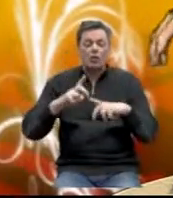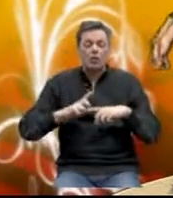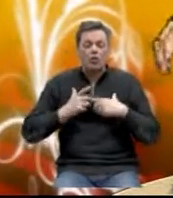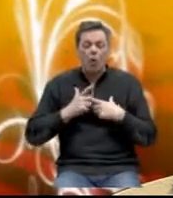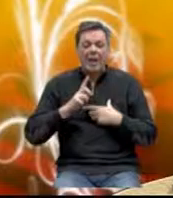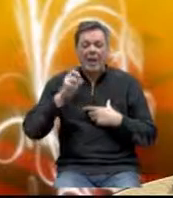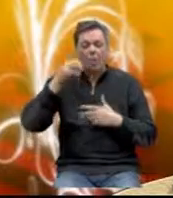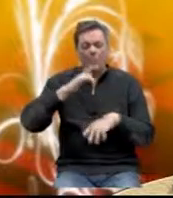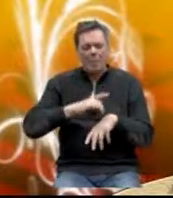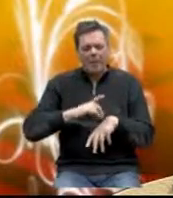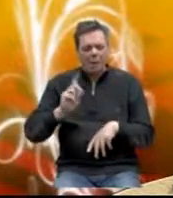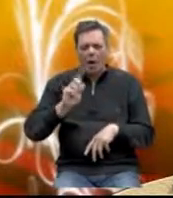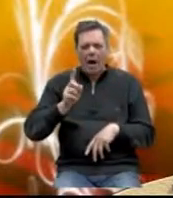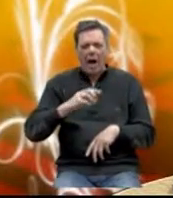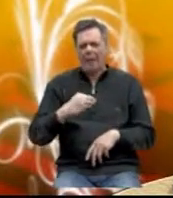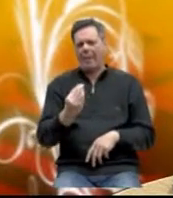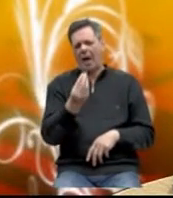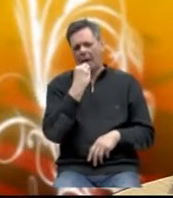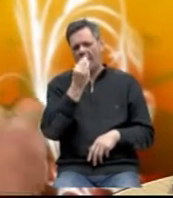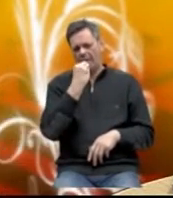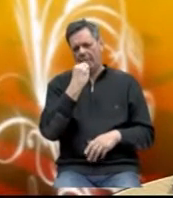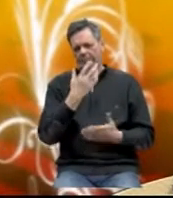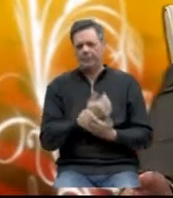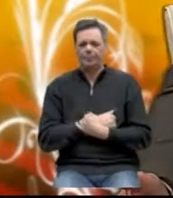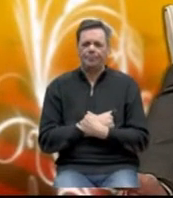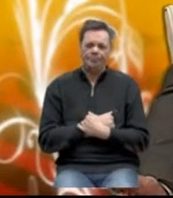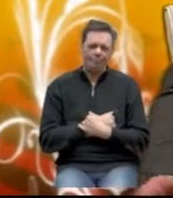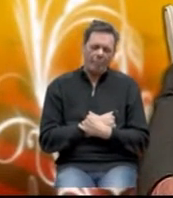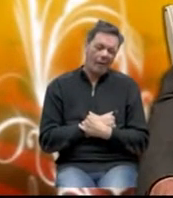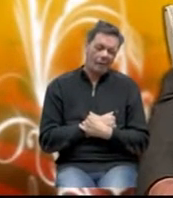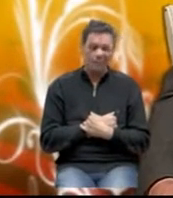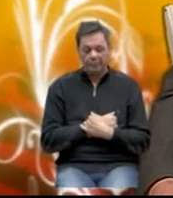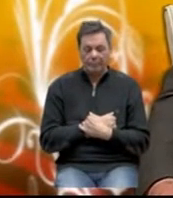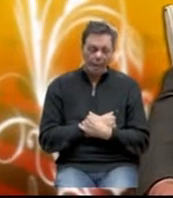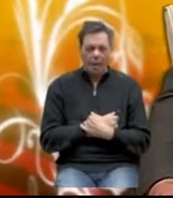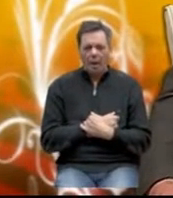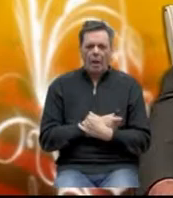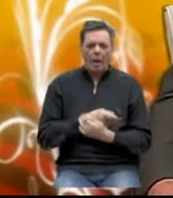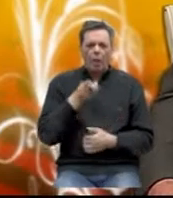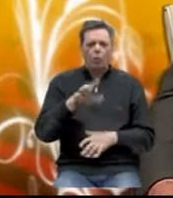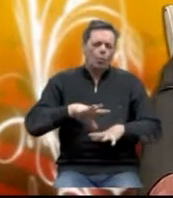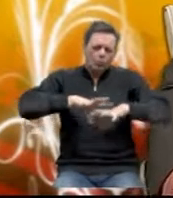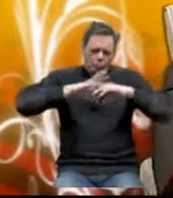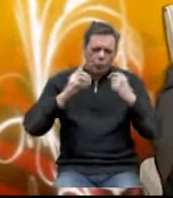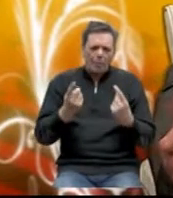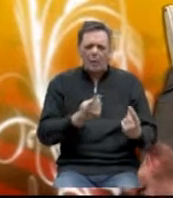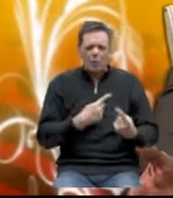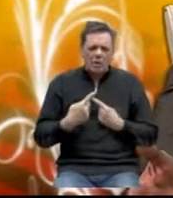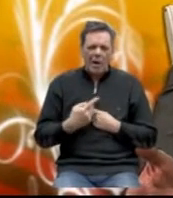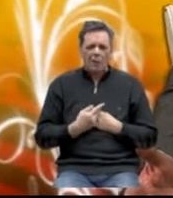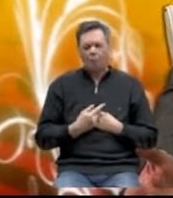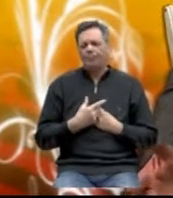na drugo mjesto, a ne na žderaču i pijaču. Pa gledajte, tu čitavu situaciju zapravo je